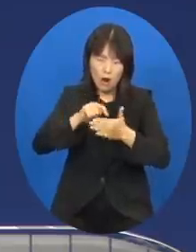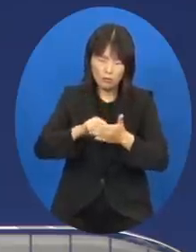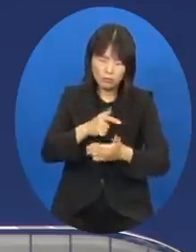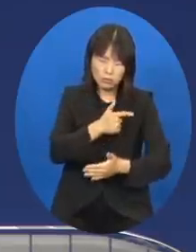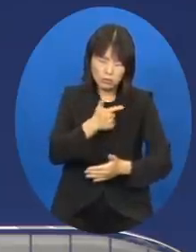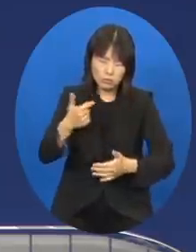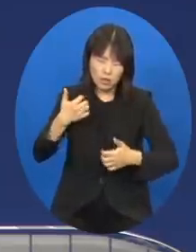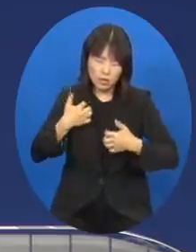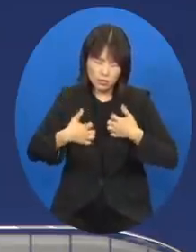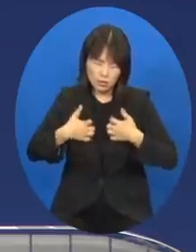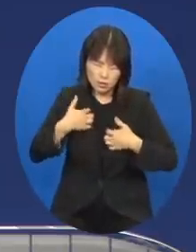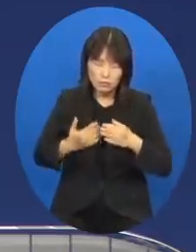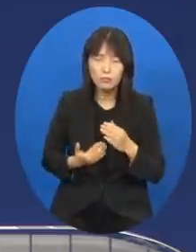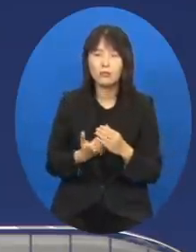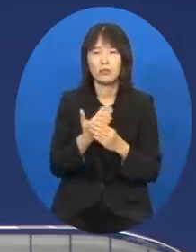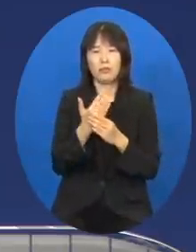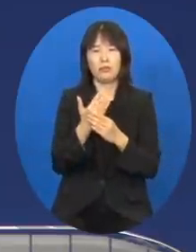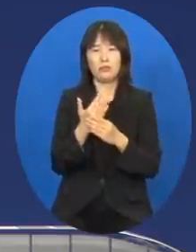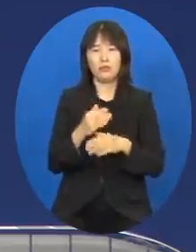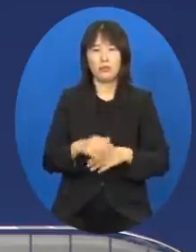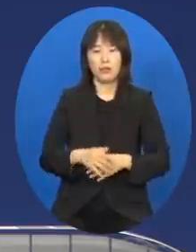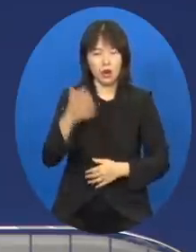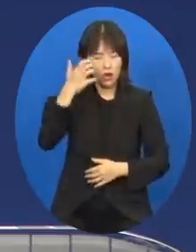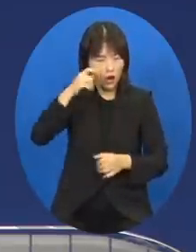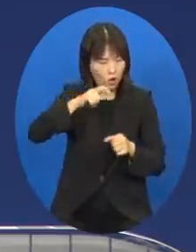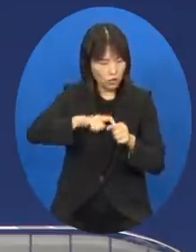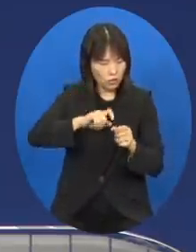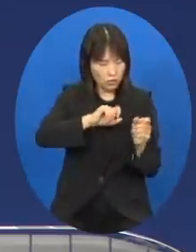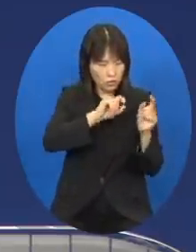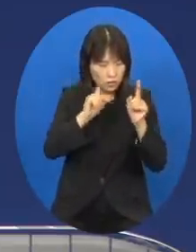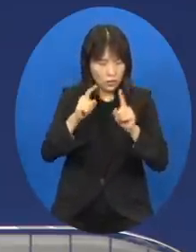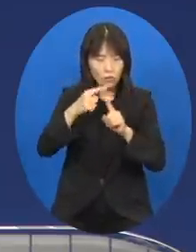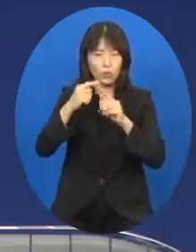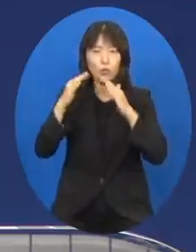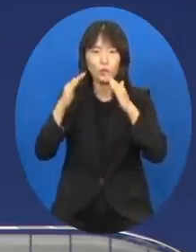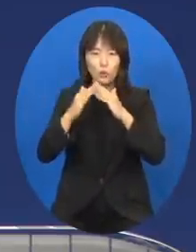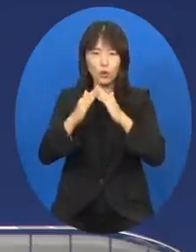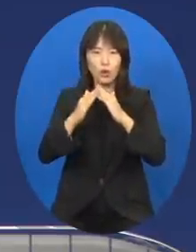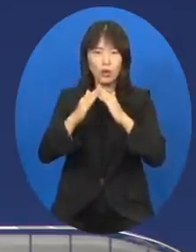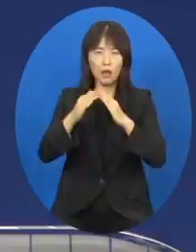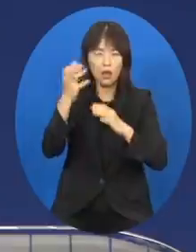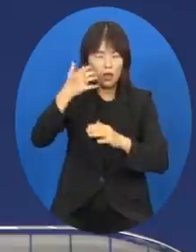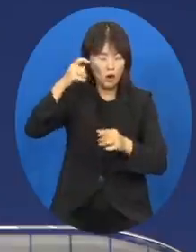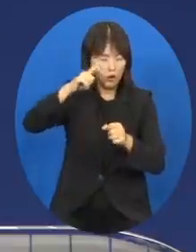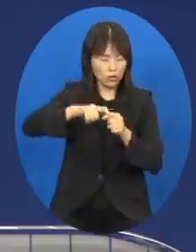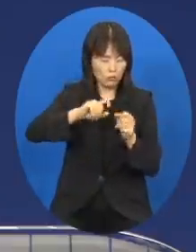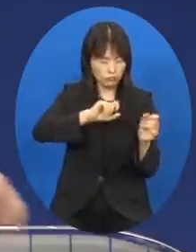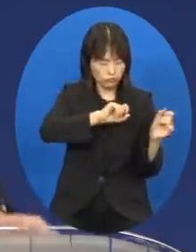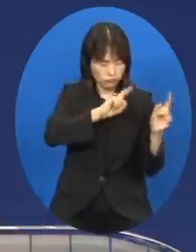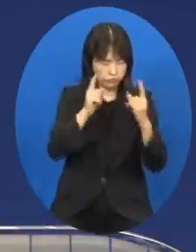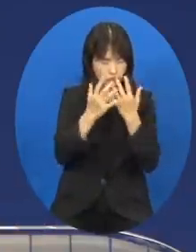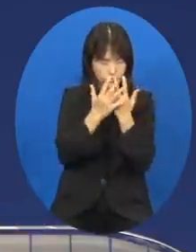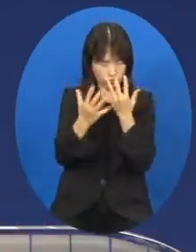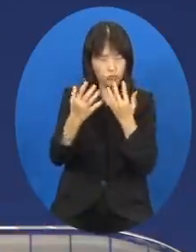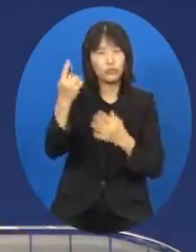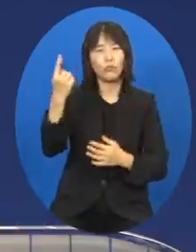크게 기뻐하시는지 영적으로 살아나고 교회가 영적으로 부흥되더라고.